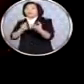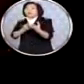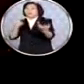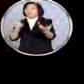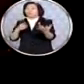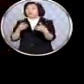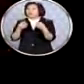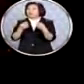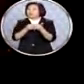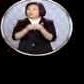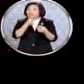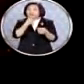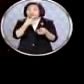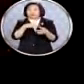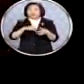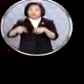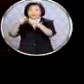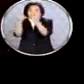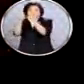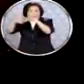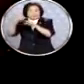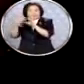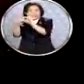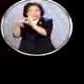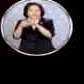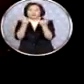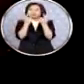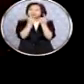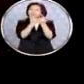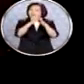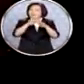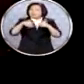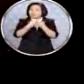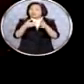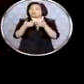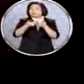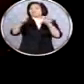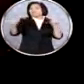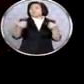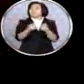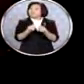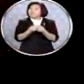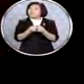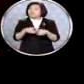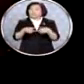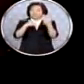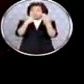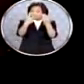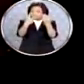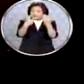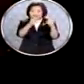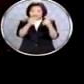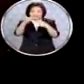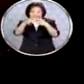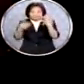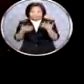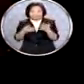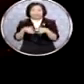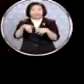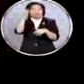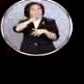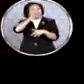大过台北跟北京的关系。马总统，你为什么在九二共识等重大的议题上面经常和中